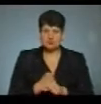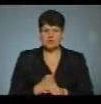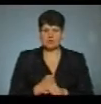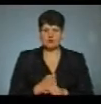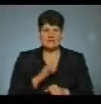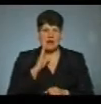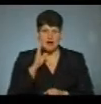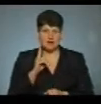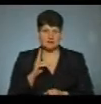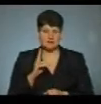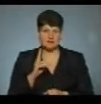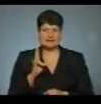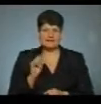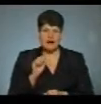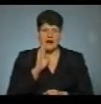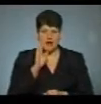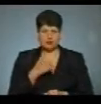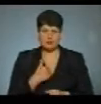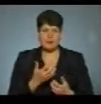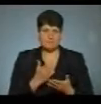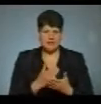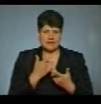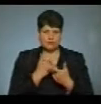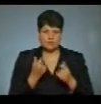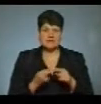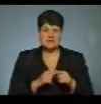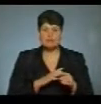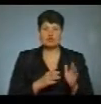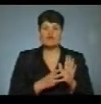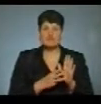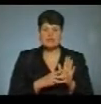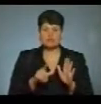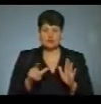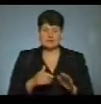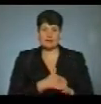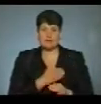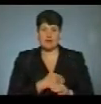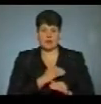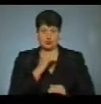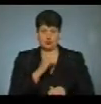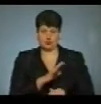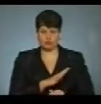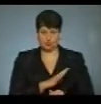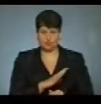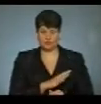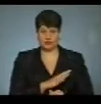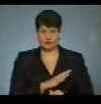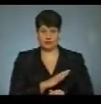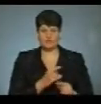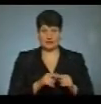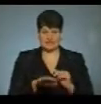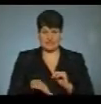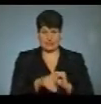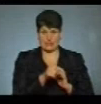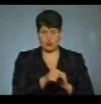ранок. Ми мали інформацію, це було 8 чоловік, які були температуруючі саме якраз на даній